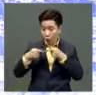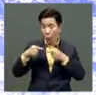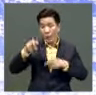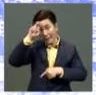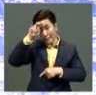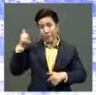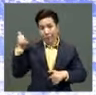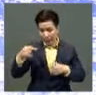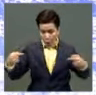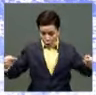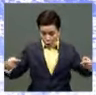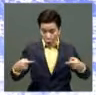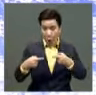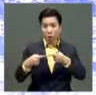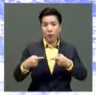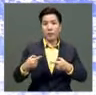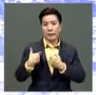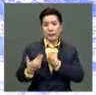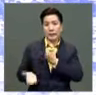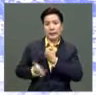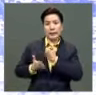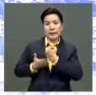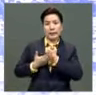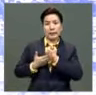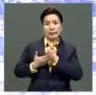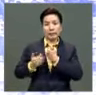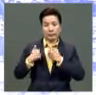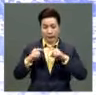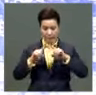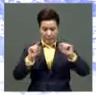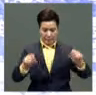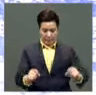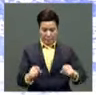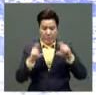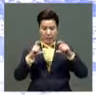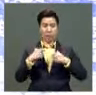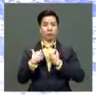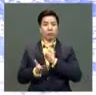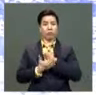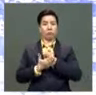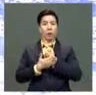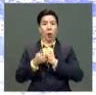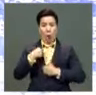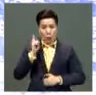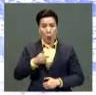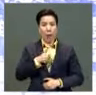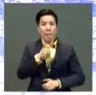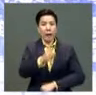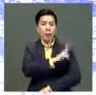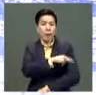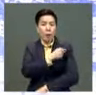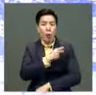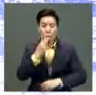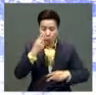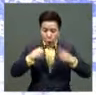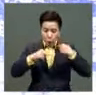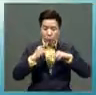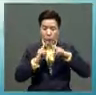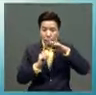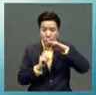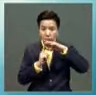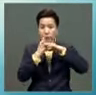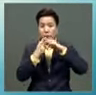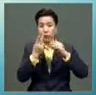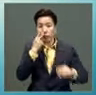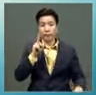จ้งนะครับแสดงตัวเพื่อที่ได้เข้ารับการตรวจนะครับหรืออะไรก็แล้วแต่นะครับตรงนี้เ